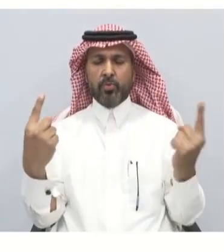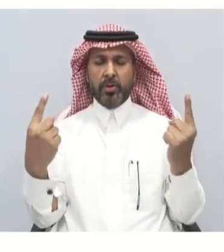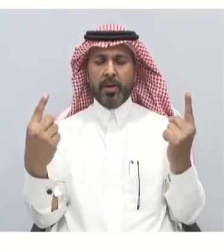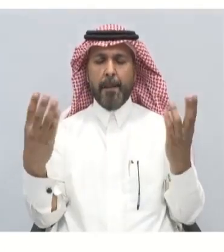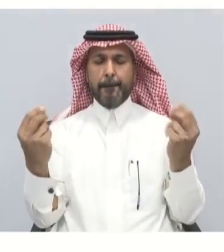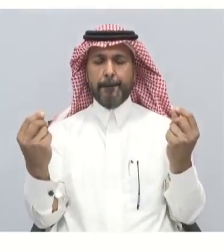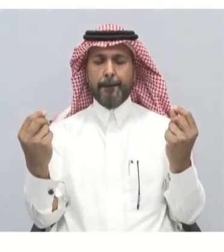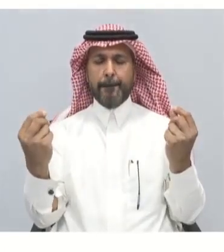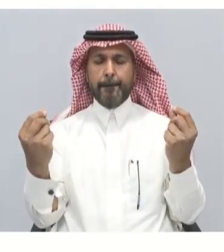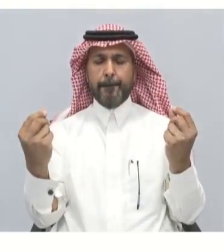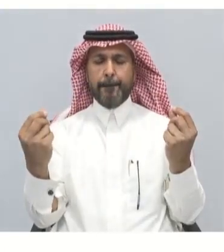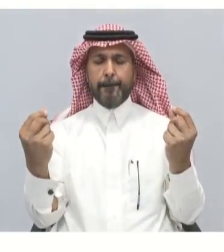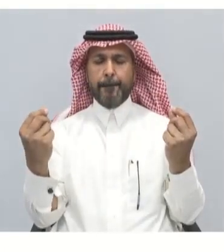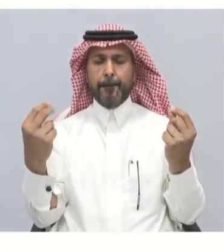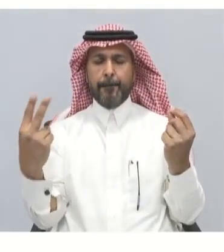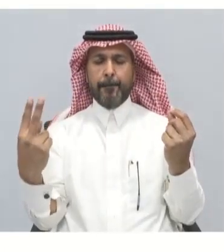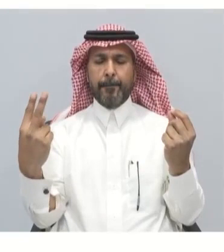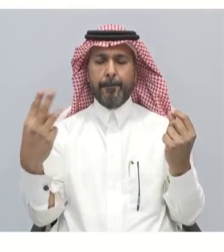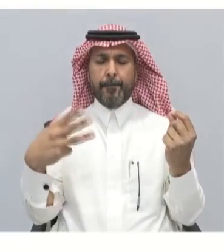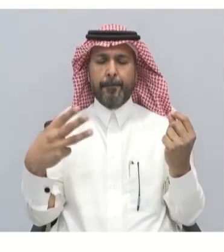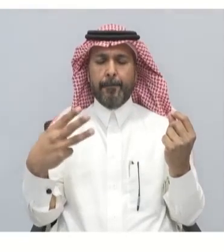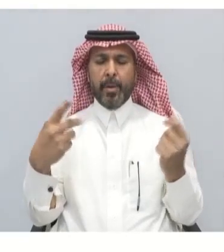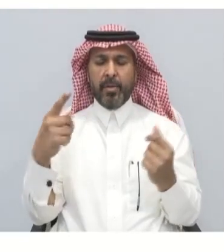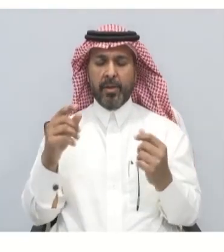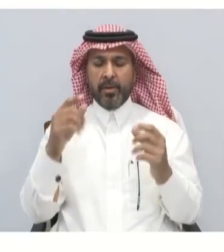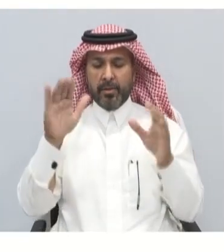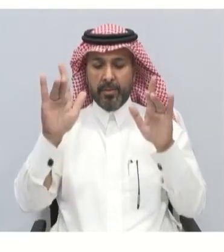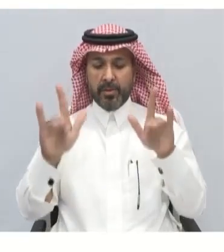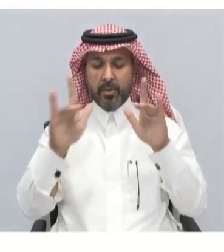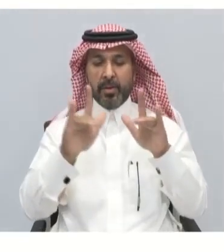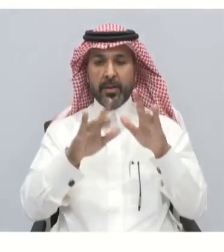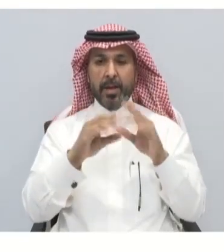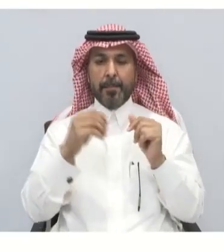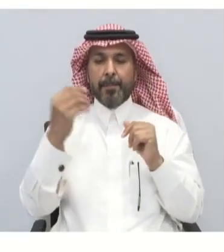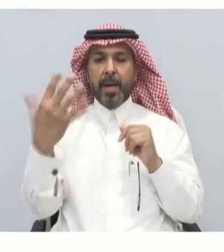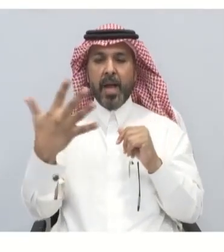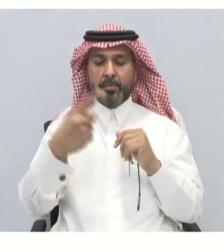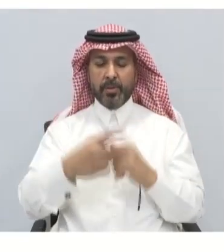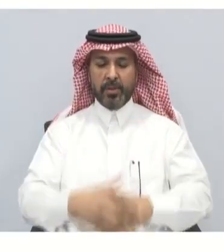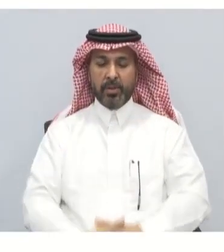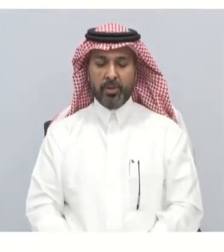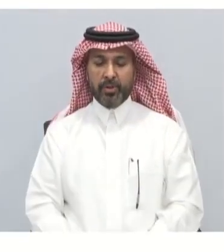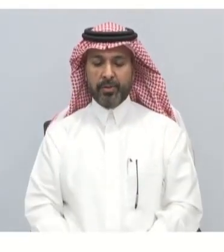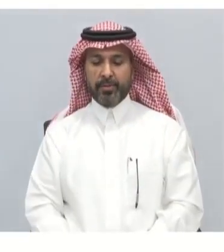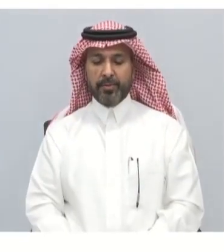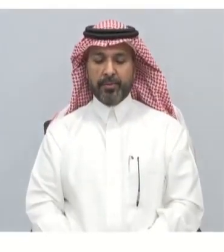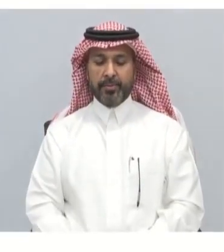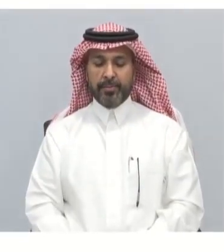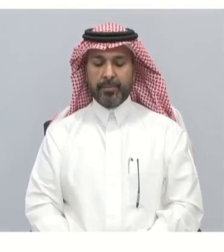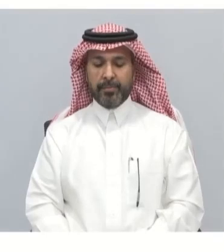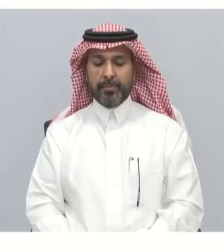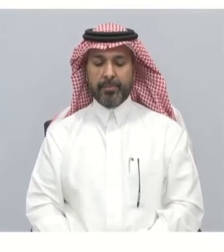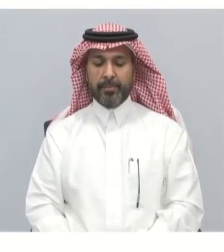يعني 15 طاوله اذا عدد كم 15 لاحظوا هنا ان عرفنا عدد